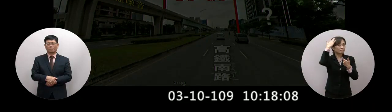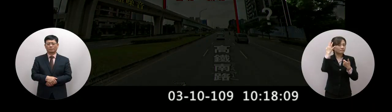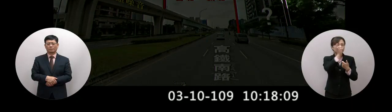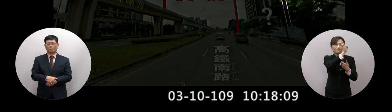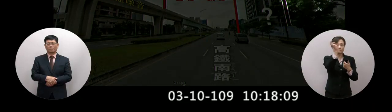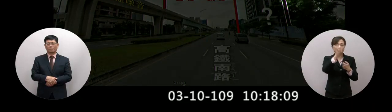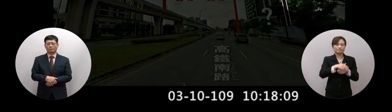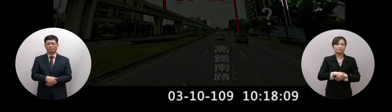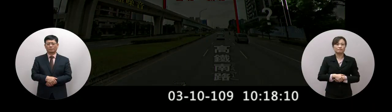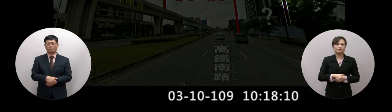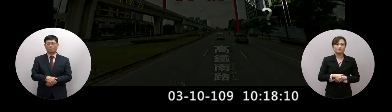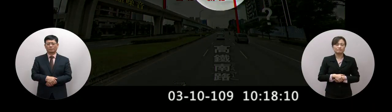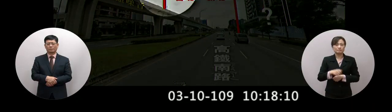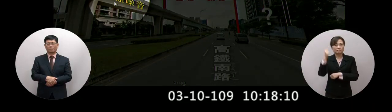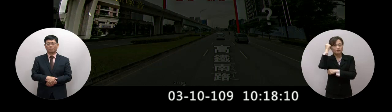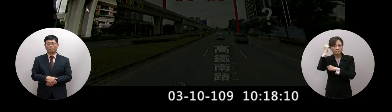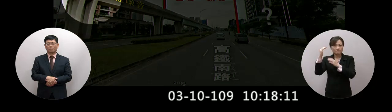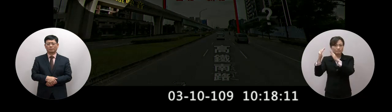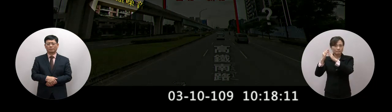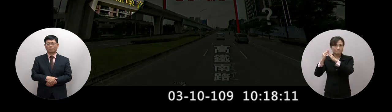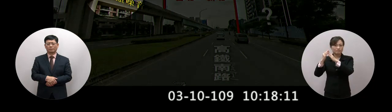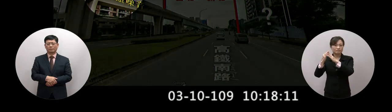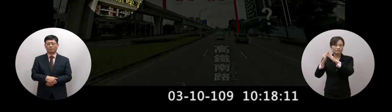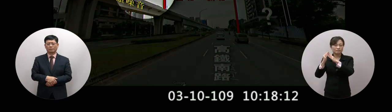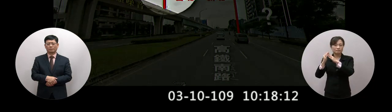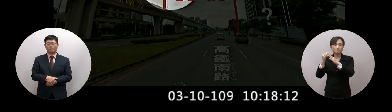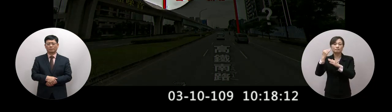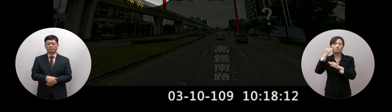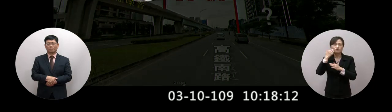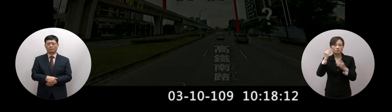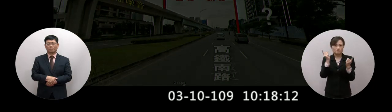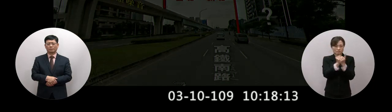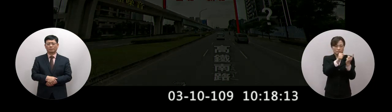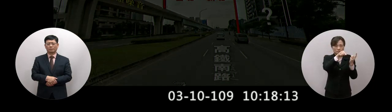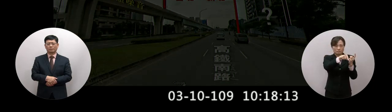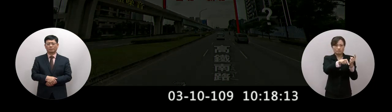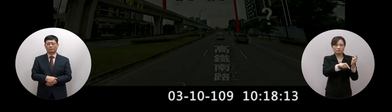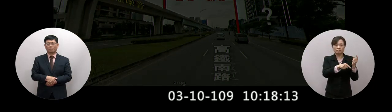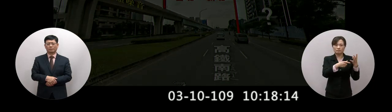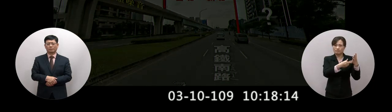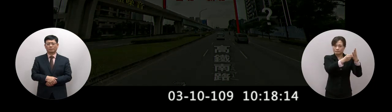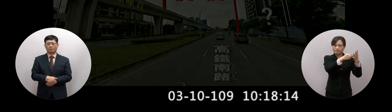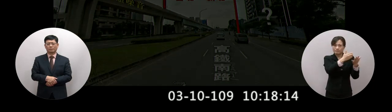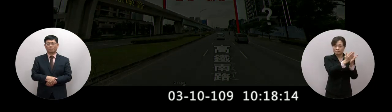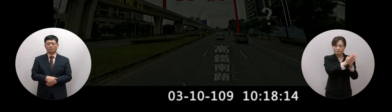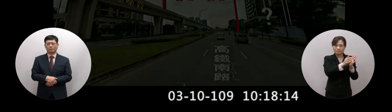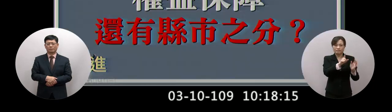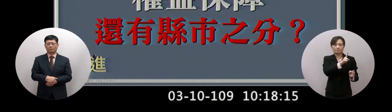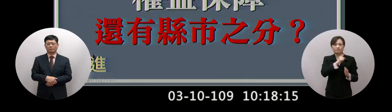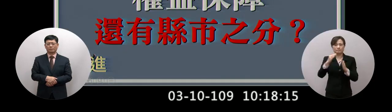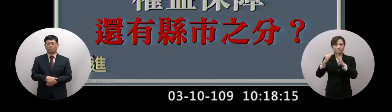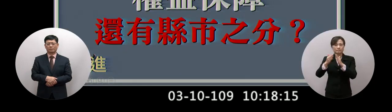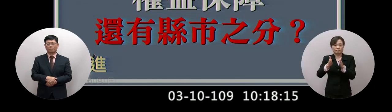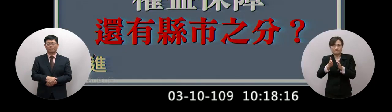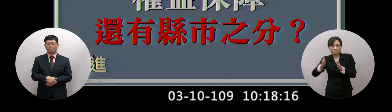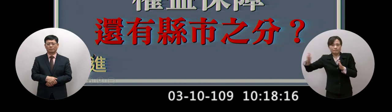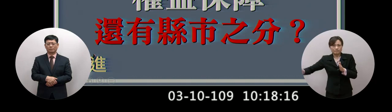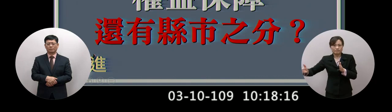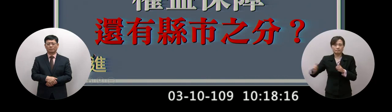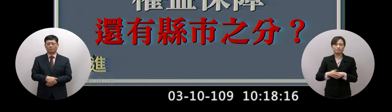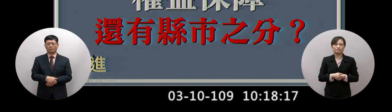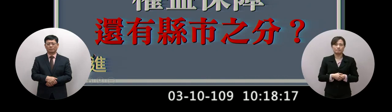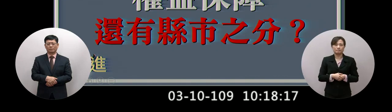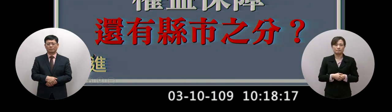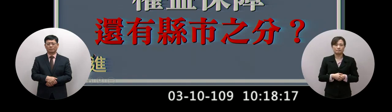宅区第二类噪音管制区碰到第四类自动退缩，退缩距离呢？桃园规定60米，就是